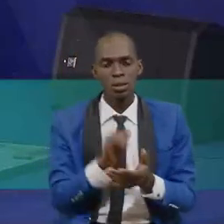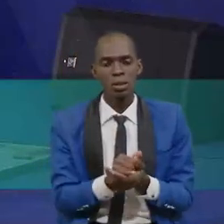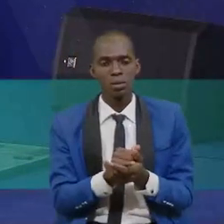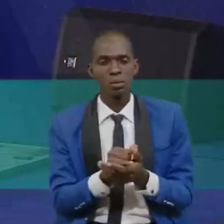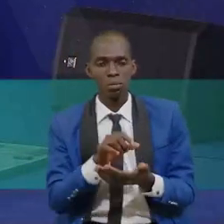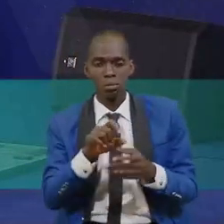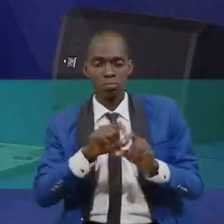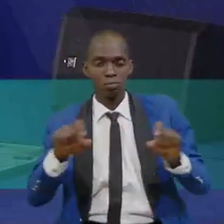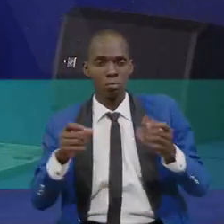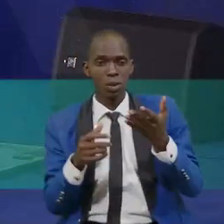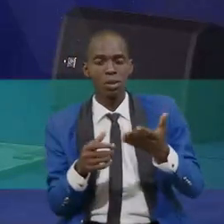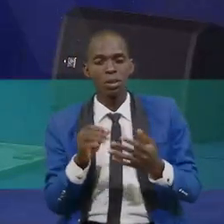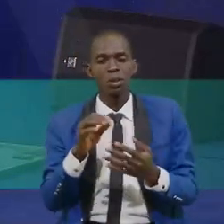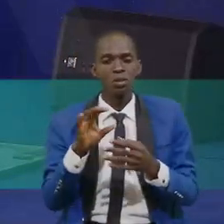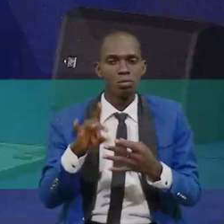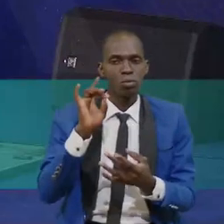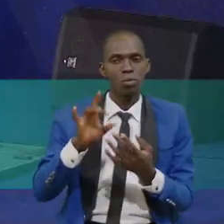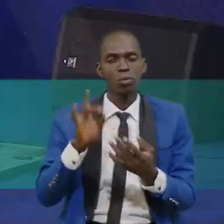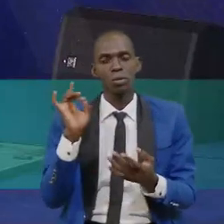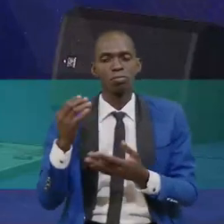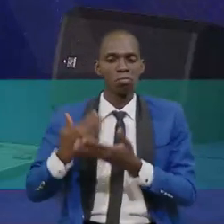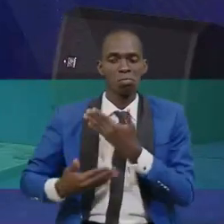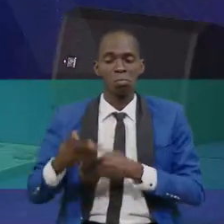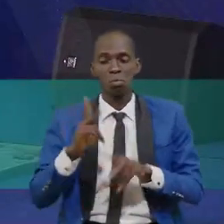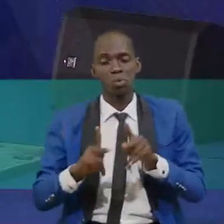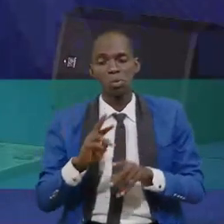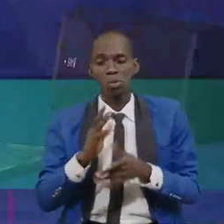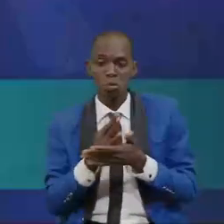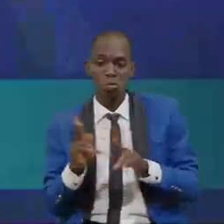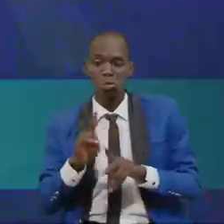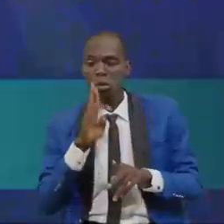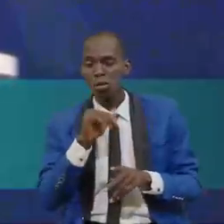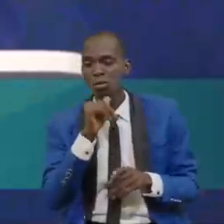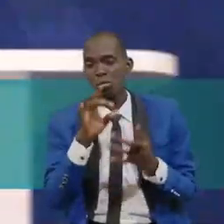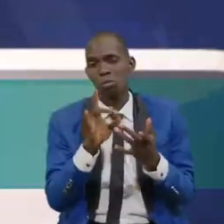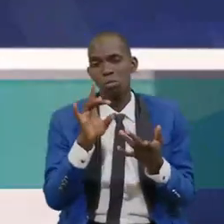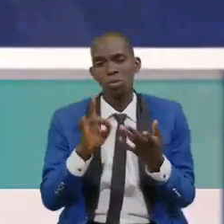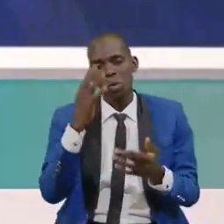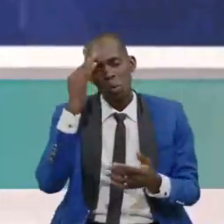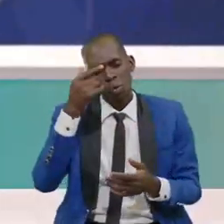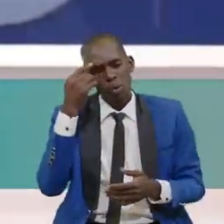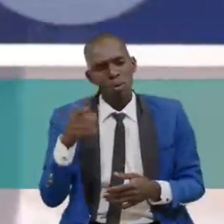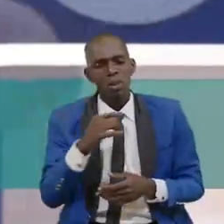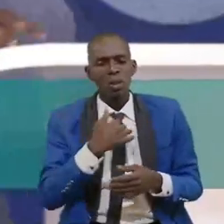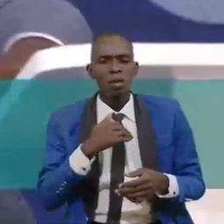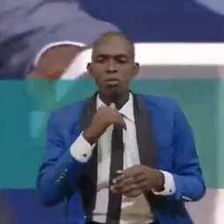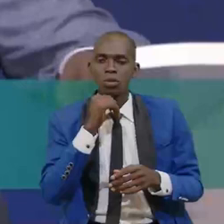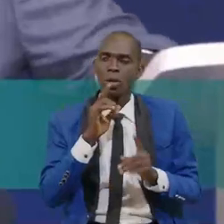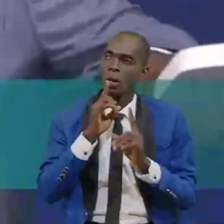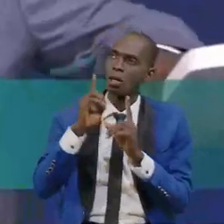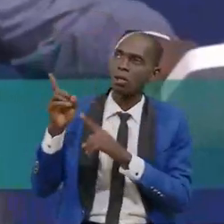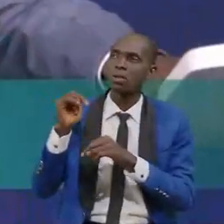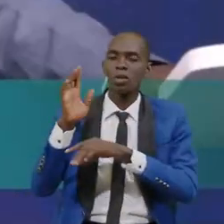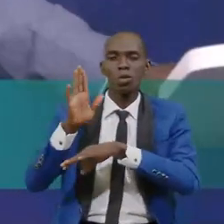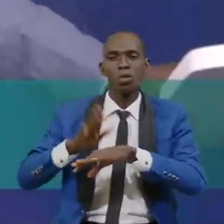dans ce verset. Une race élue. Il y en a qui ne sont pas choisis parce qu'ils n'ont pas répondu à l'appel à la